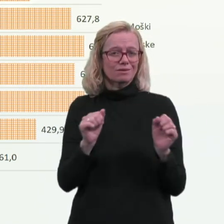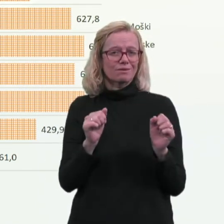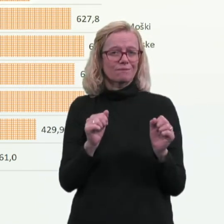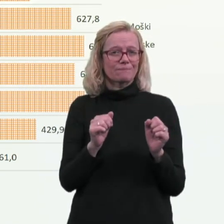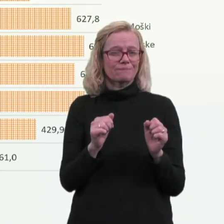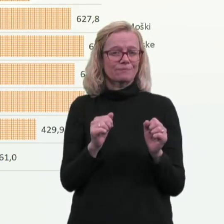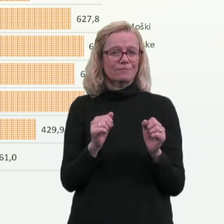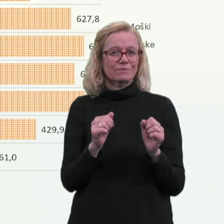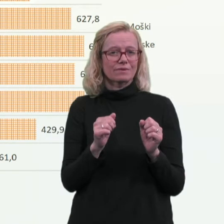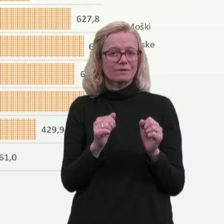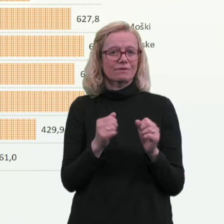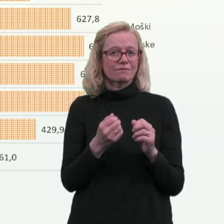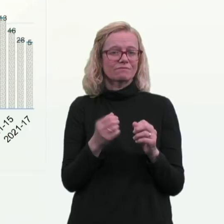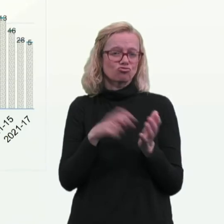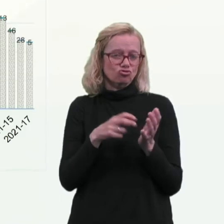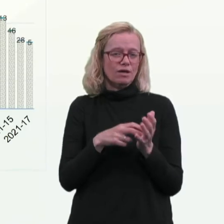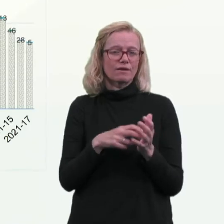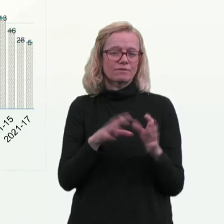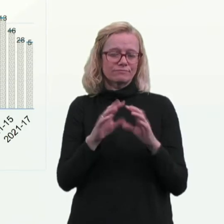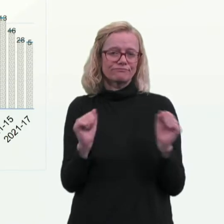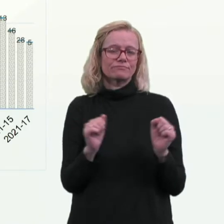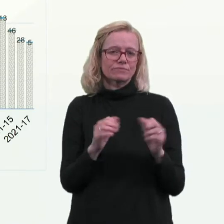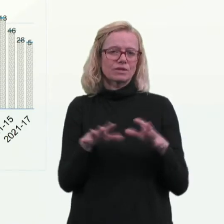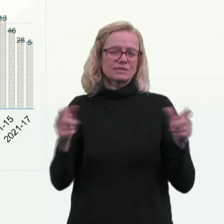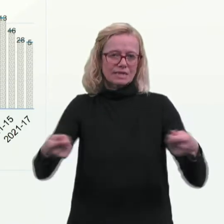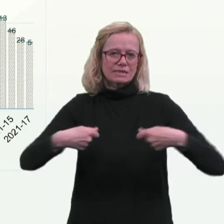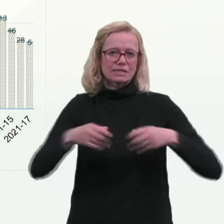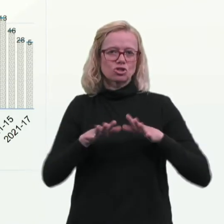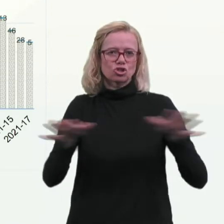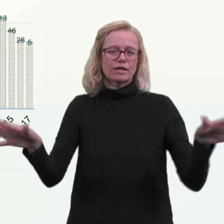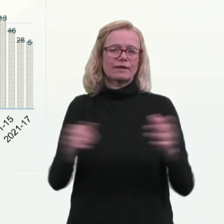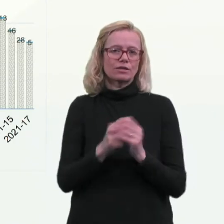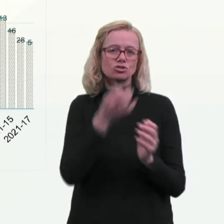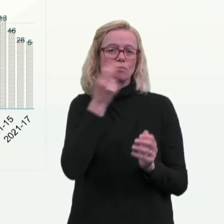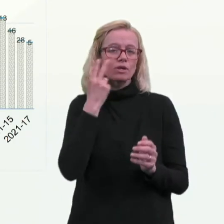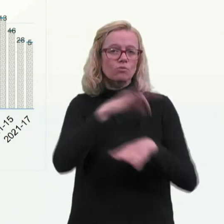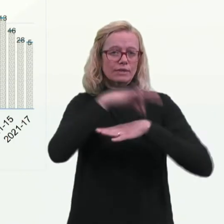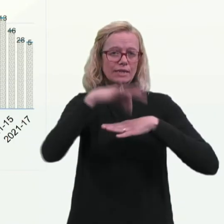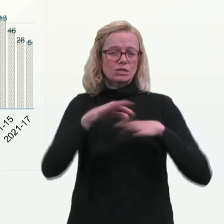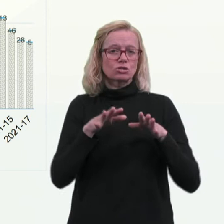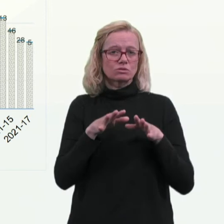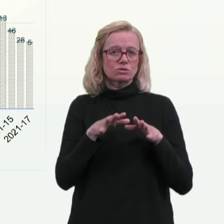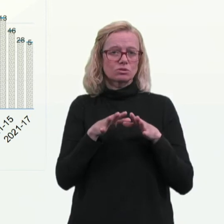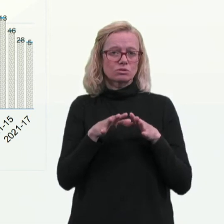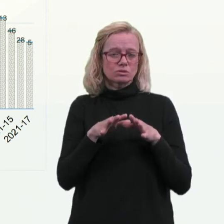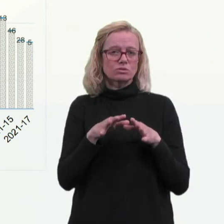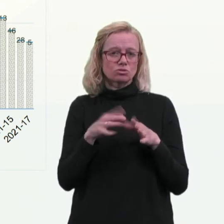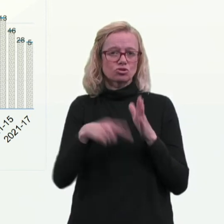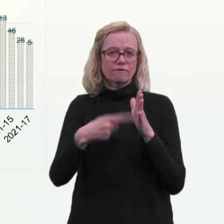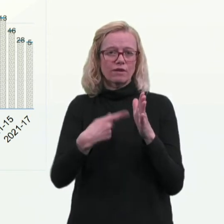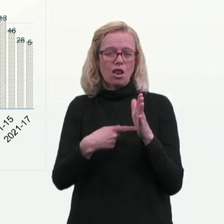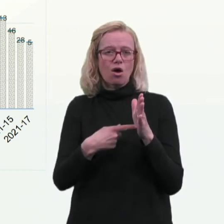premik dalje in zajeziti to širjenje. In če pogledamo tedensko število potrjenih primerov med